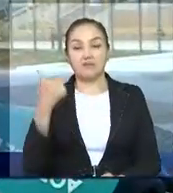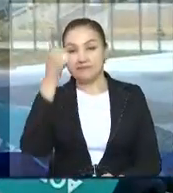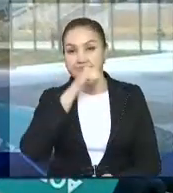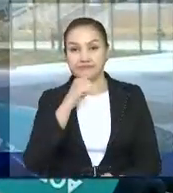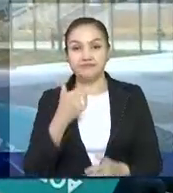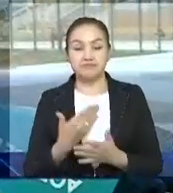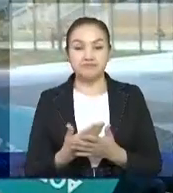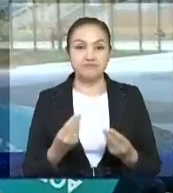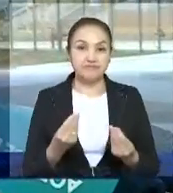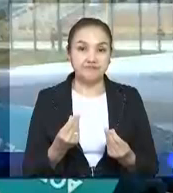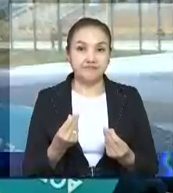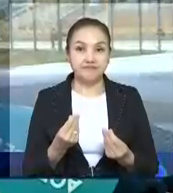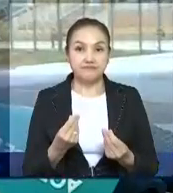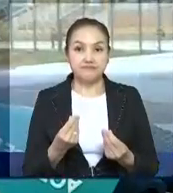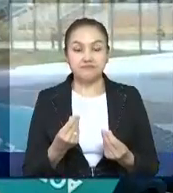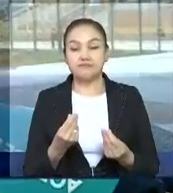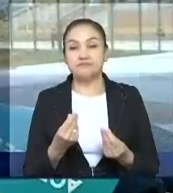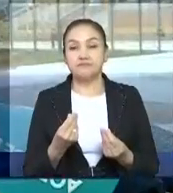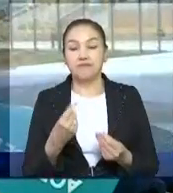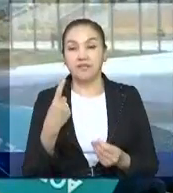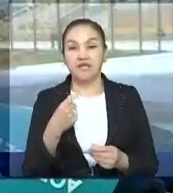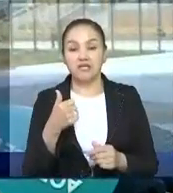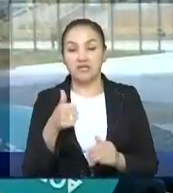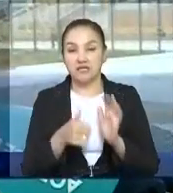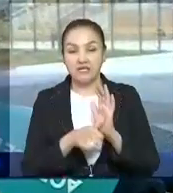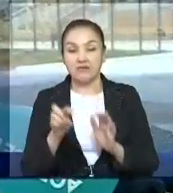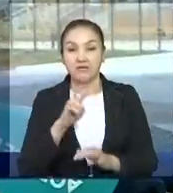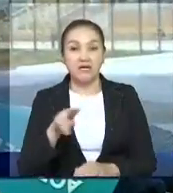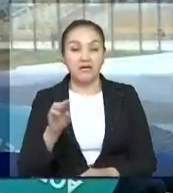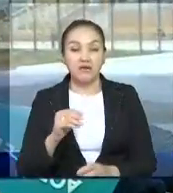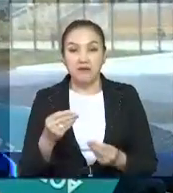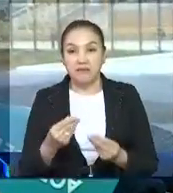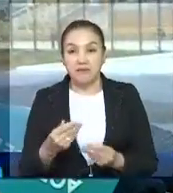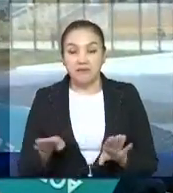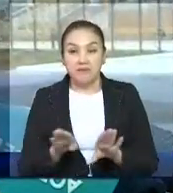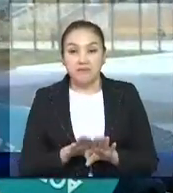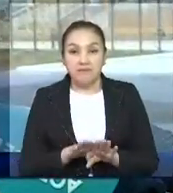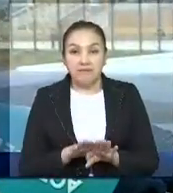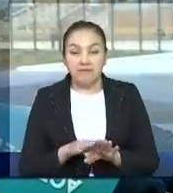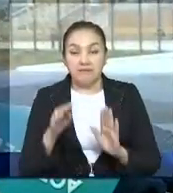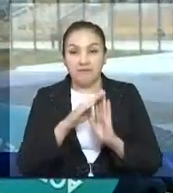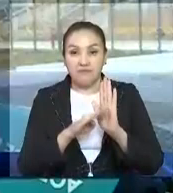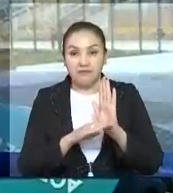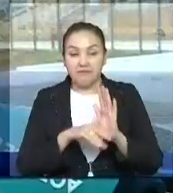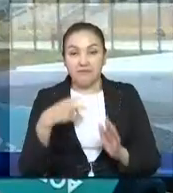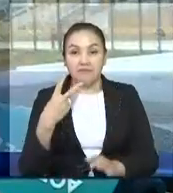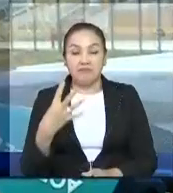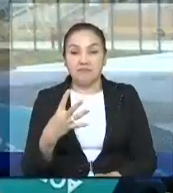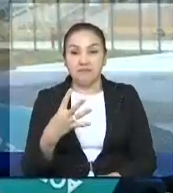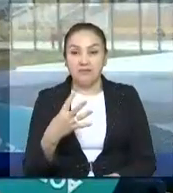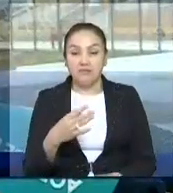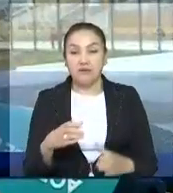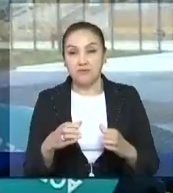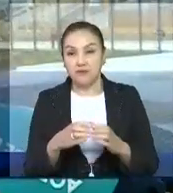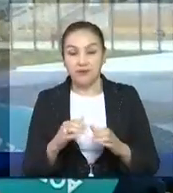сумма инвестиций составила 1,6 миллиардов тенге. Также инвестиционная программа на 2024 год с